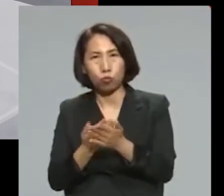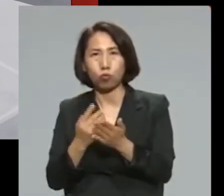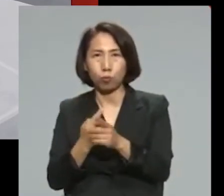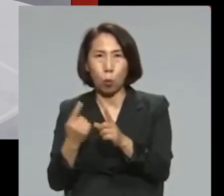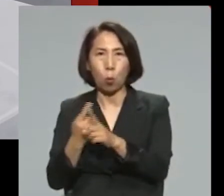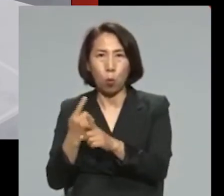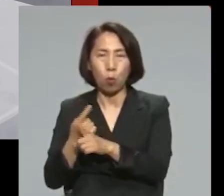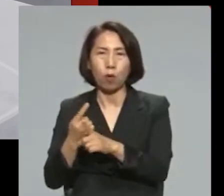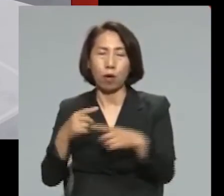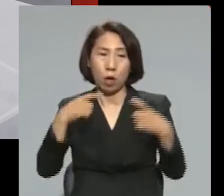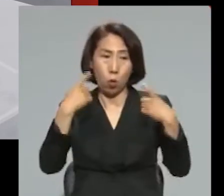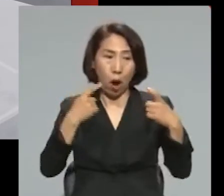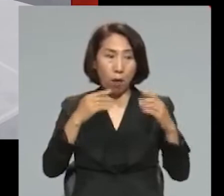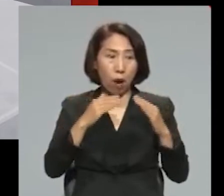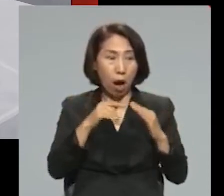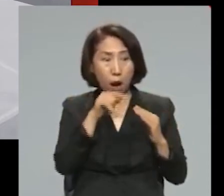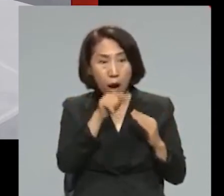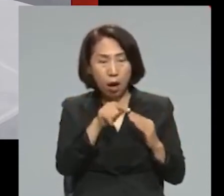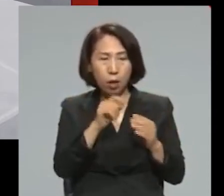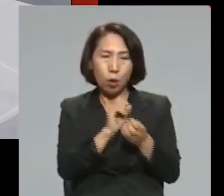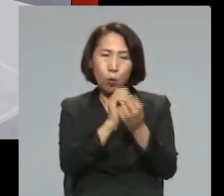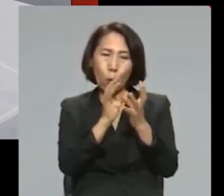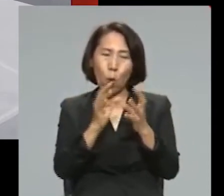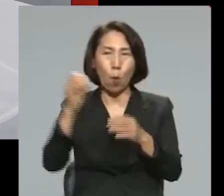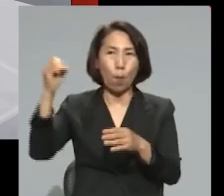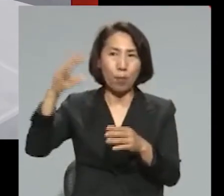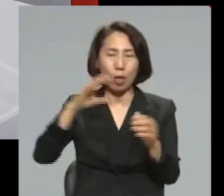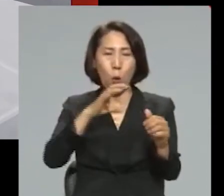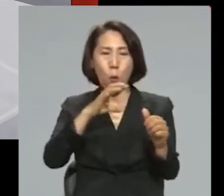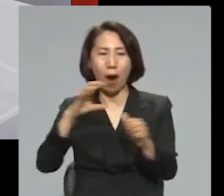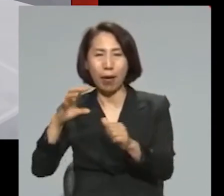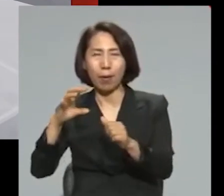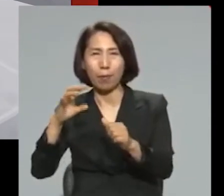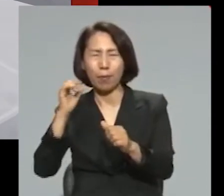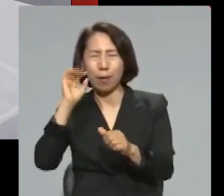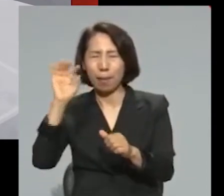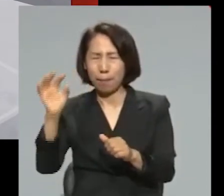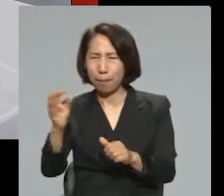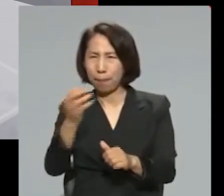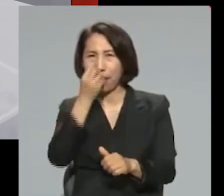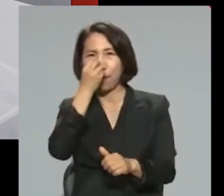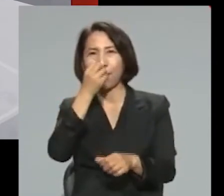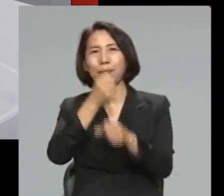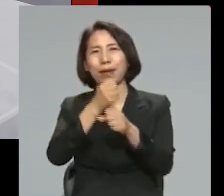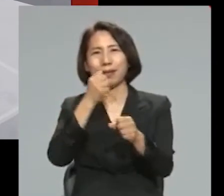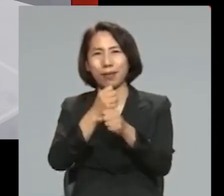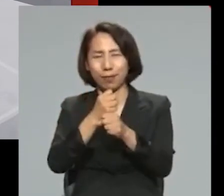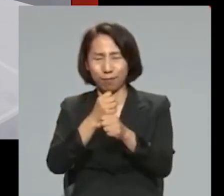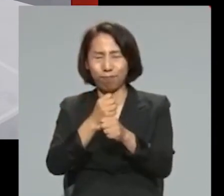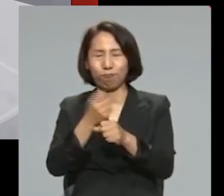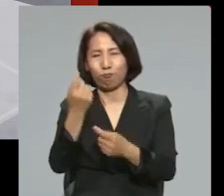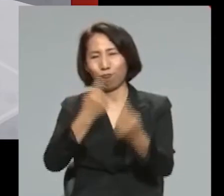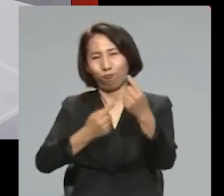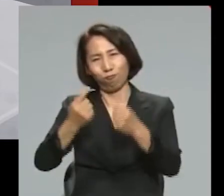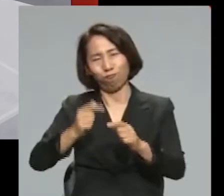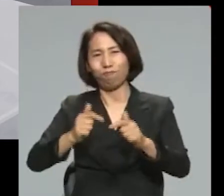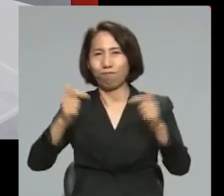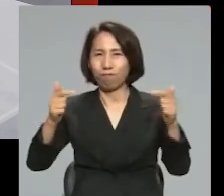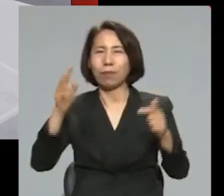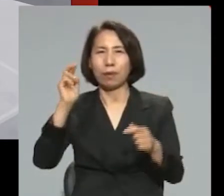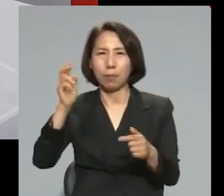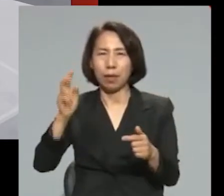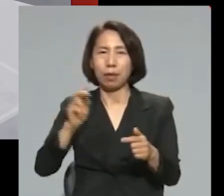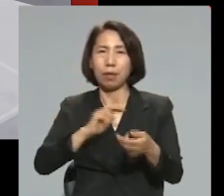관광시설에 꽃과 빛으로 고령 관광의 랜드마크로 변화시킨다면 매력 만점이 될 것입니다.